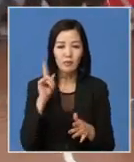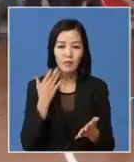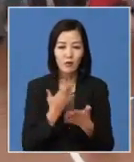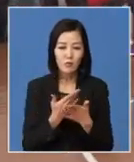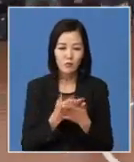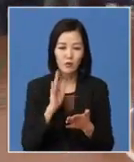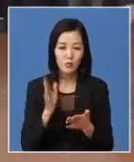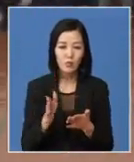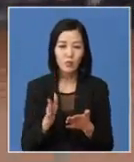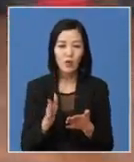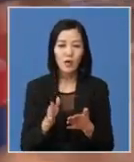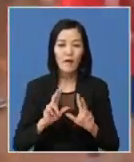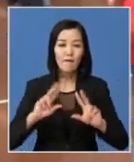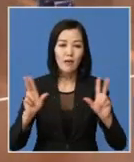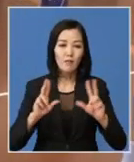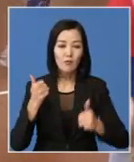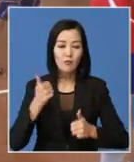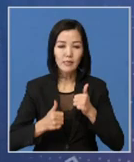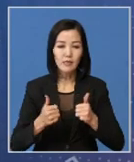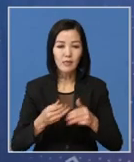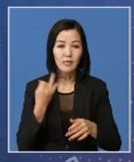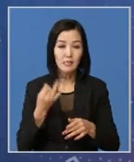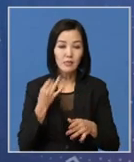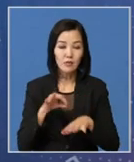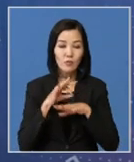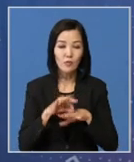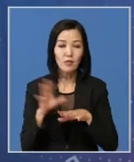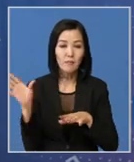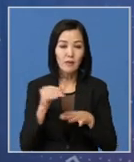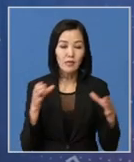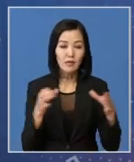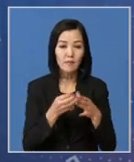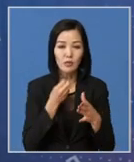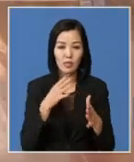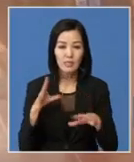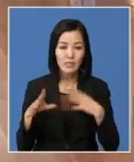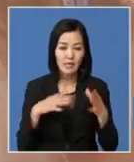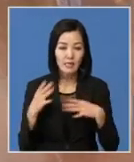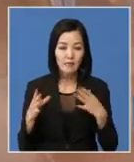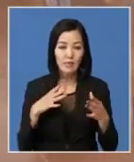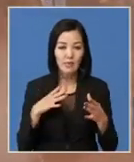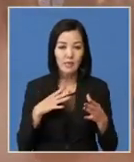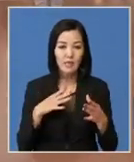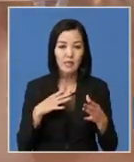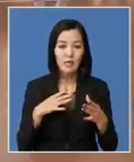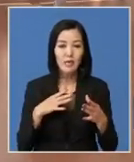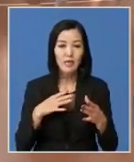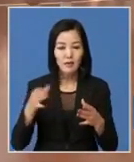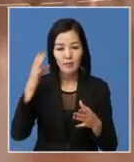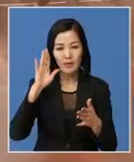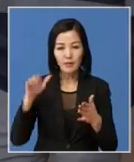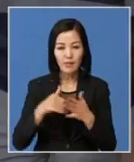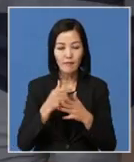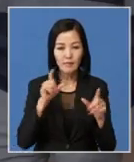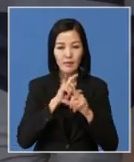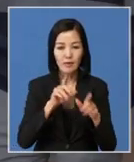өнеге көрсету екен. Волейбол бәсекесі аса тартысты деңгейде өтті. Барлық команда жақсы дайындалып келген. Әсіресе облыс орталығындағы білім инновация